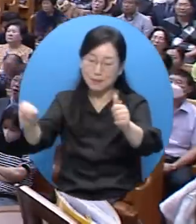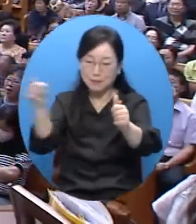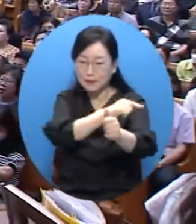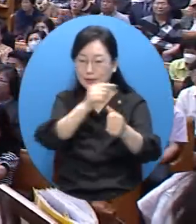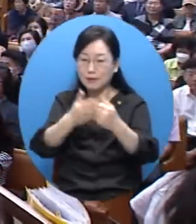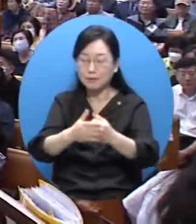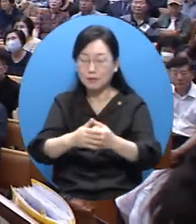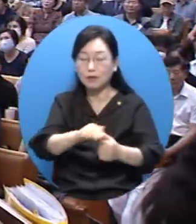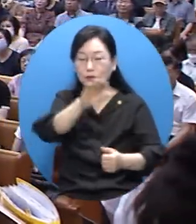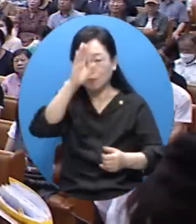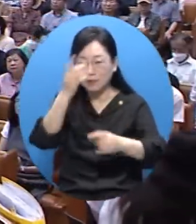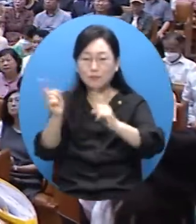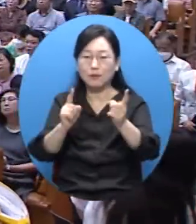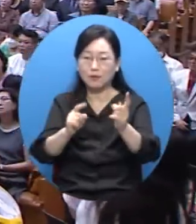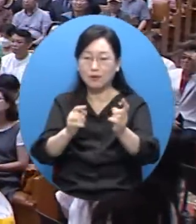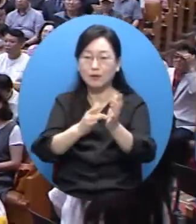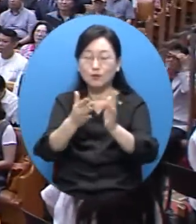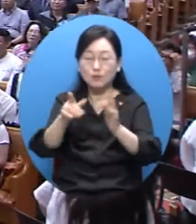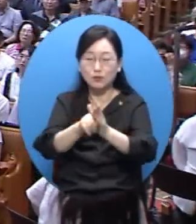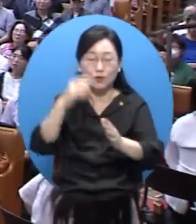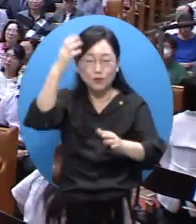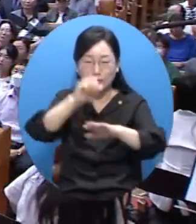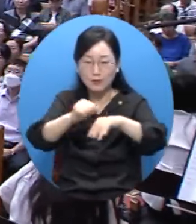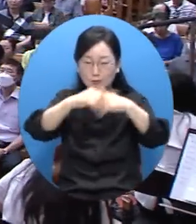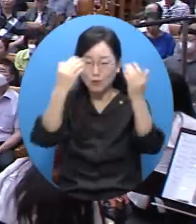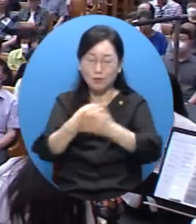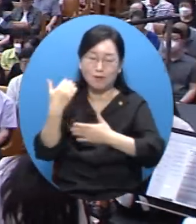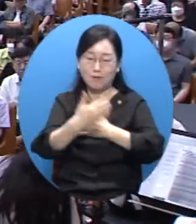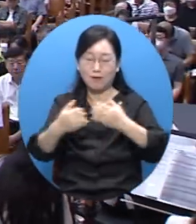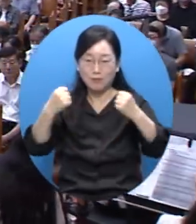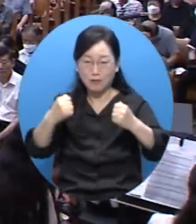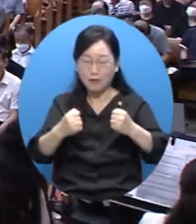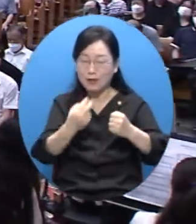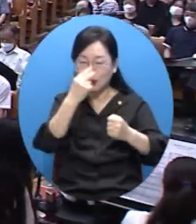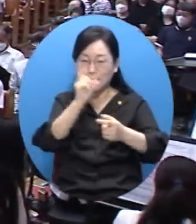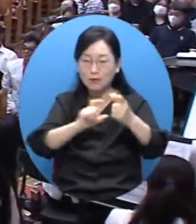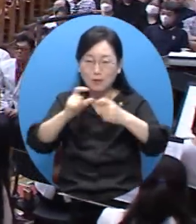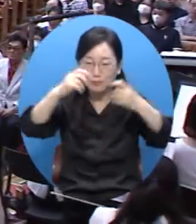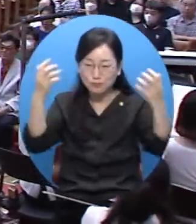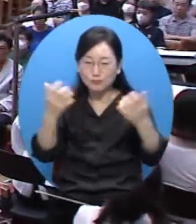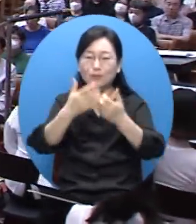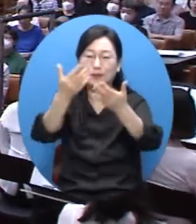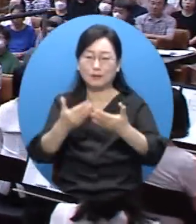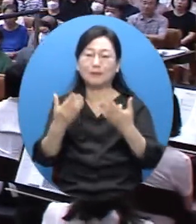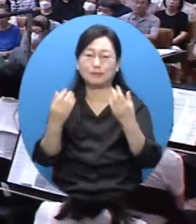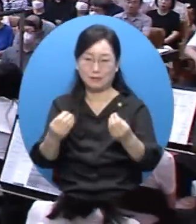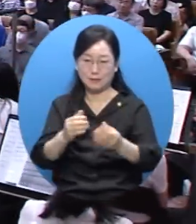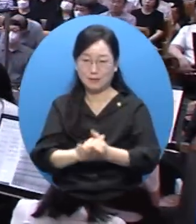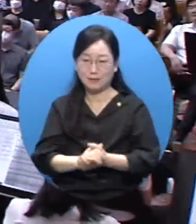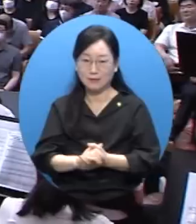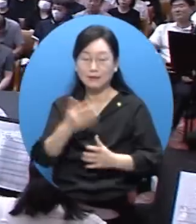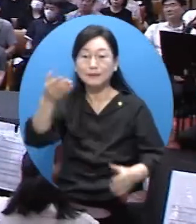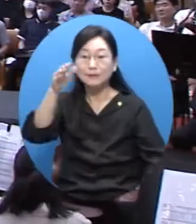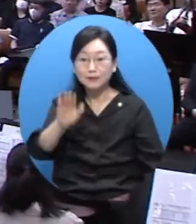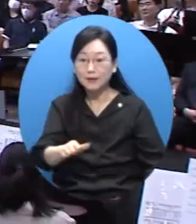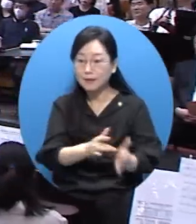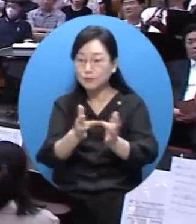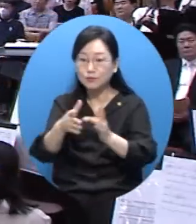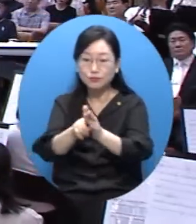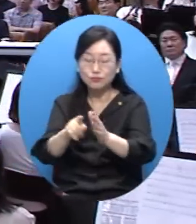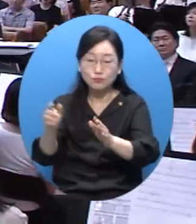예수를 믿고 영원히 잘된 같이 범사자이며 강건하게 되고 생물한테 부세우는 은혜를 우리가 이미 받은 것입니다. 그런데 우리가 예수 믿고